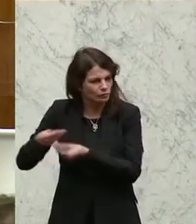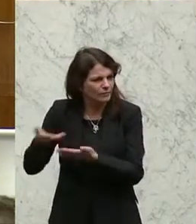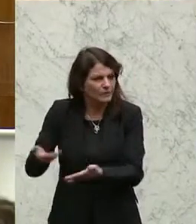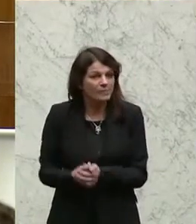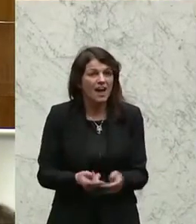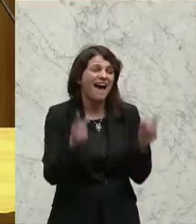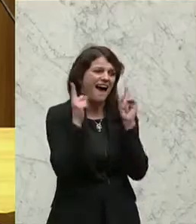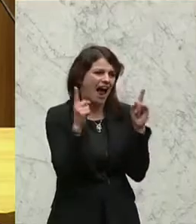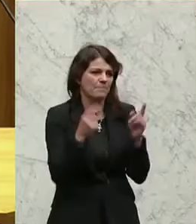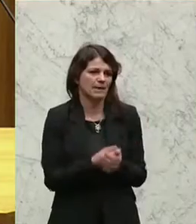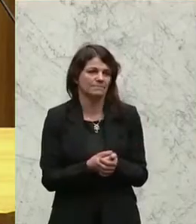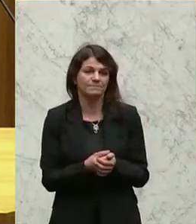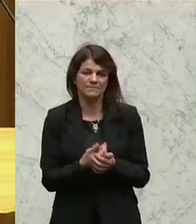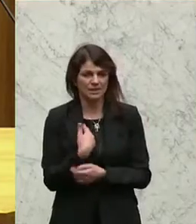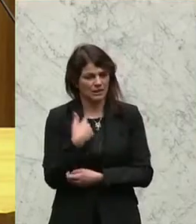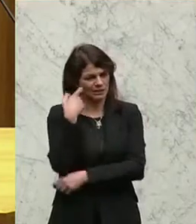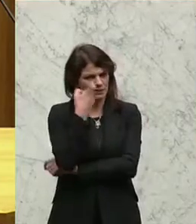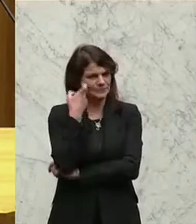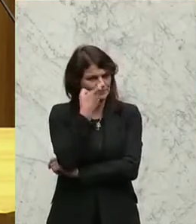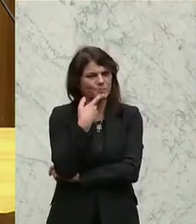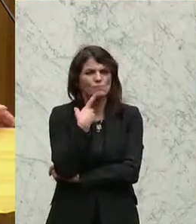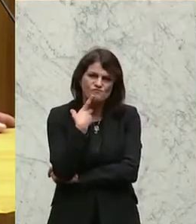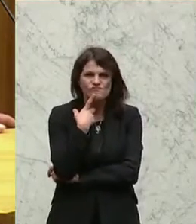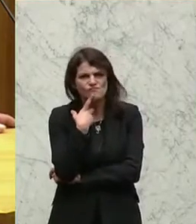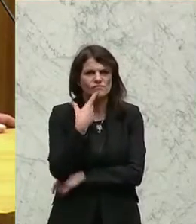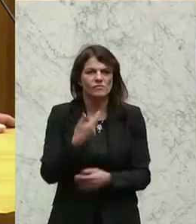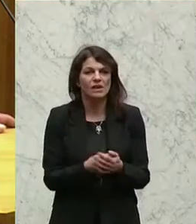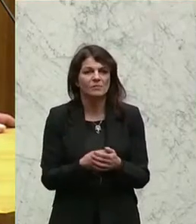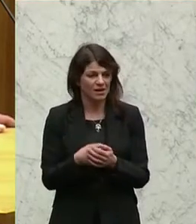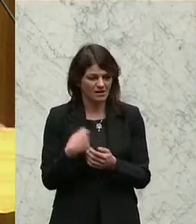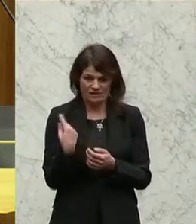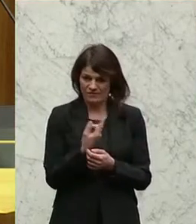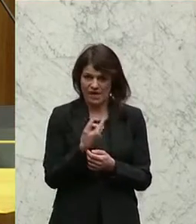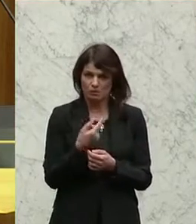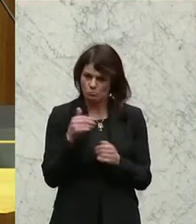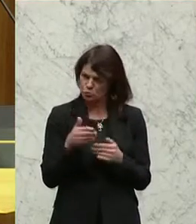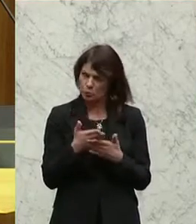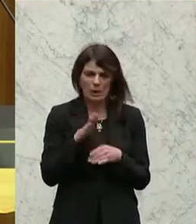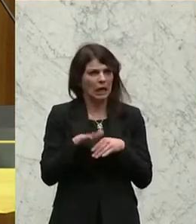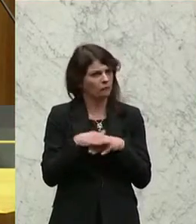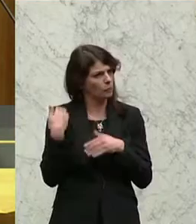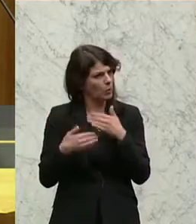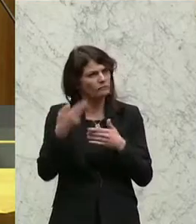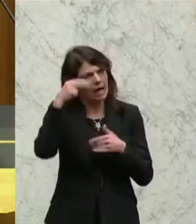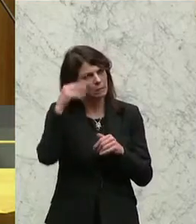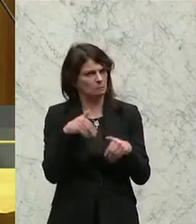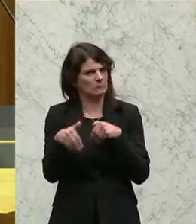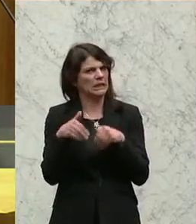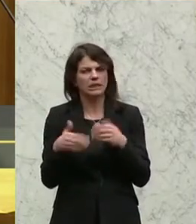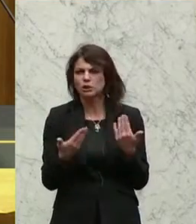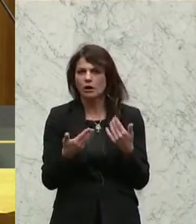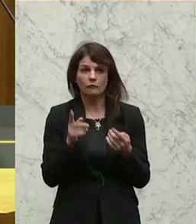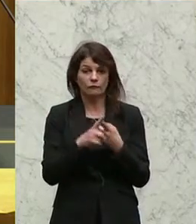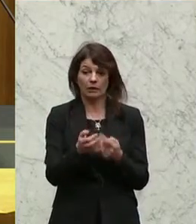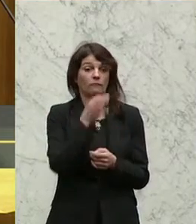Landwirtschaftsausschuss. Aber eines muss ich mich schon fragen. Ja? Ich denke, wir sollten doch eigentlich schon gewohnt sein, dass der Herr Minister